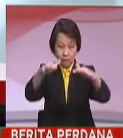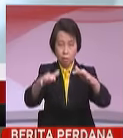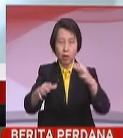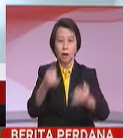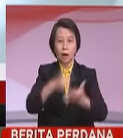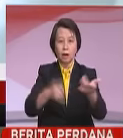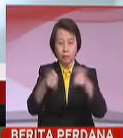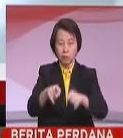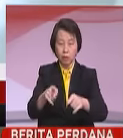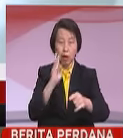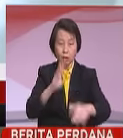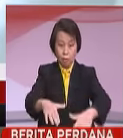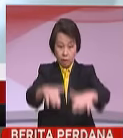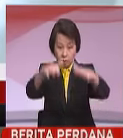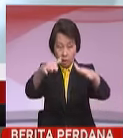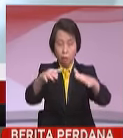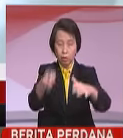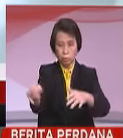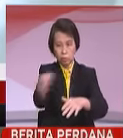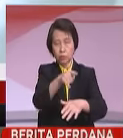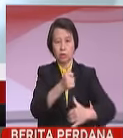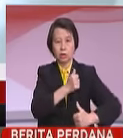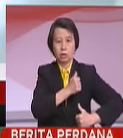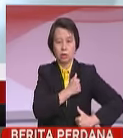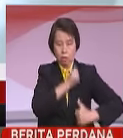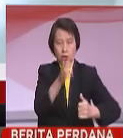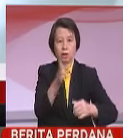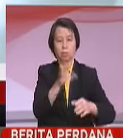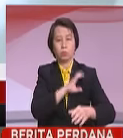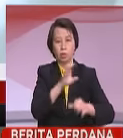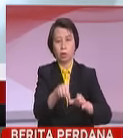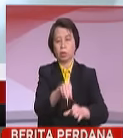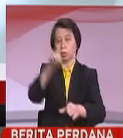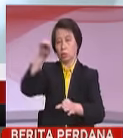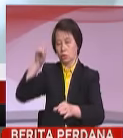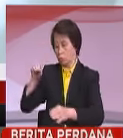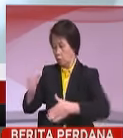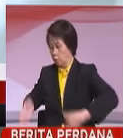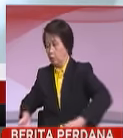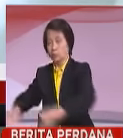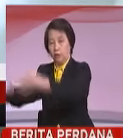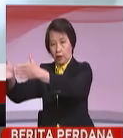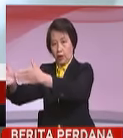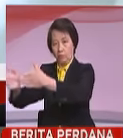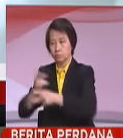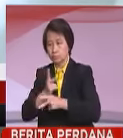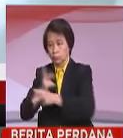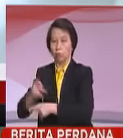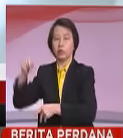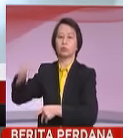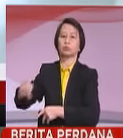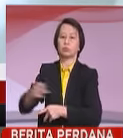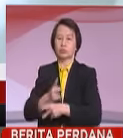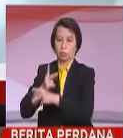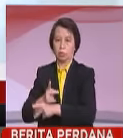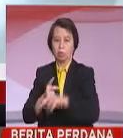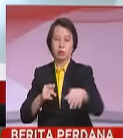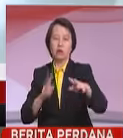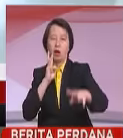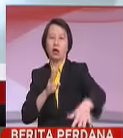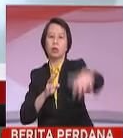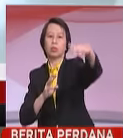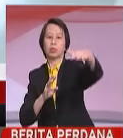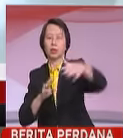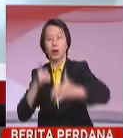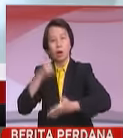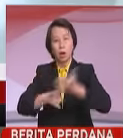dan akan berada di sepanjang jalan raya. Yang mana jalan raya itu tinggi dan kita akan berkawal di situ. Jadi apa